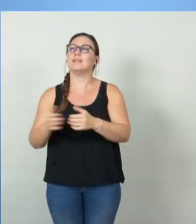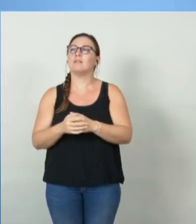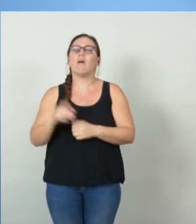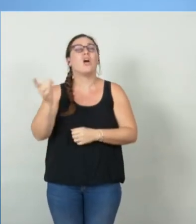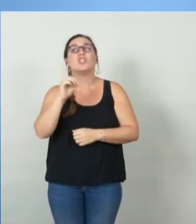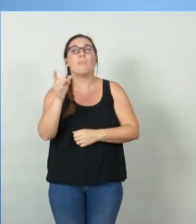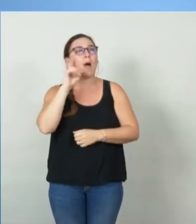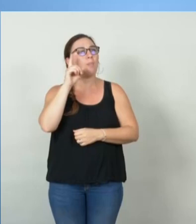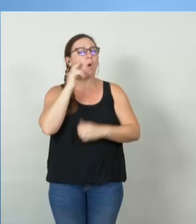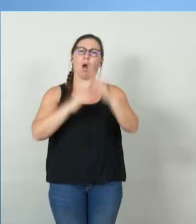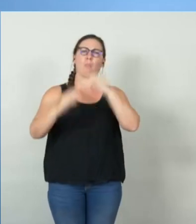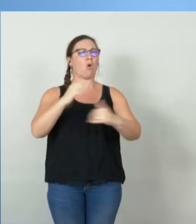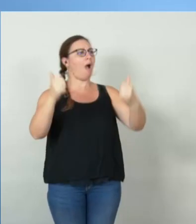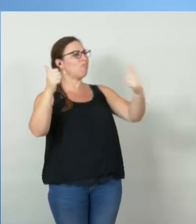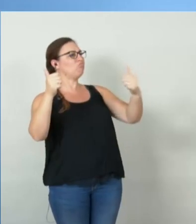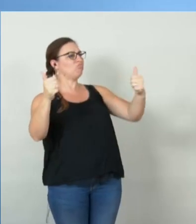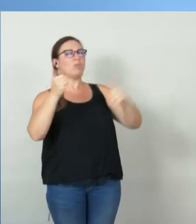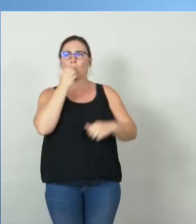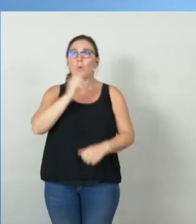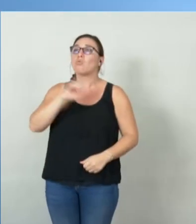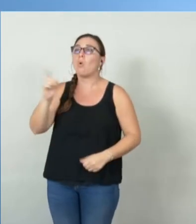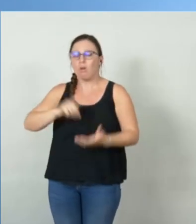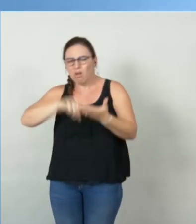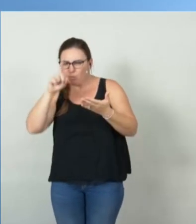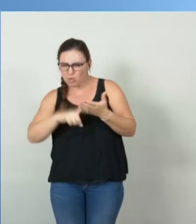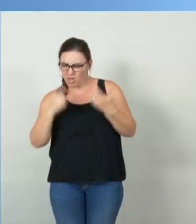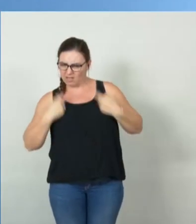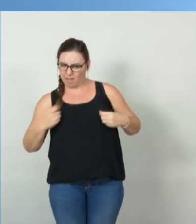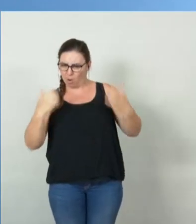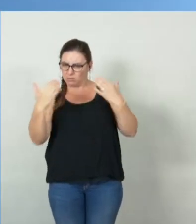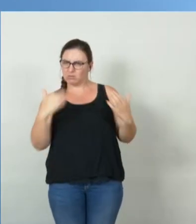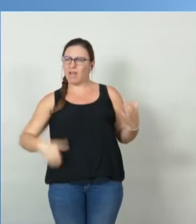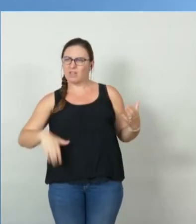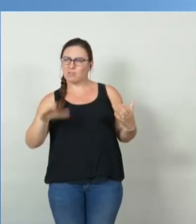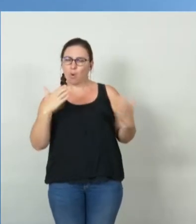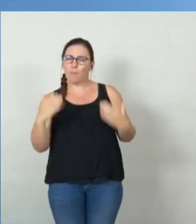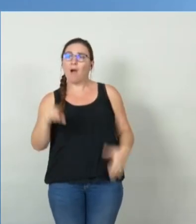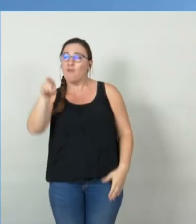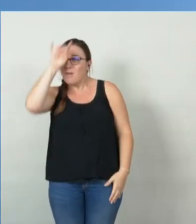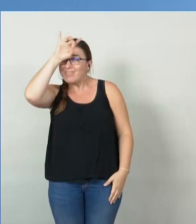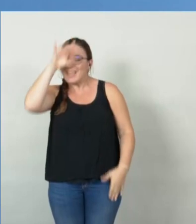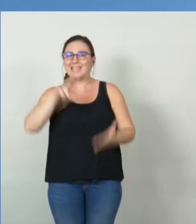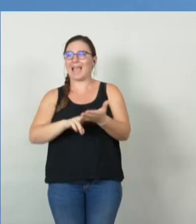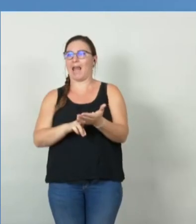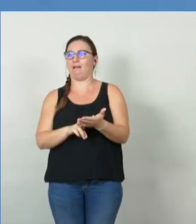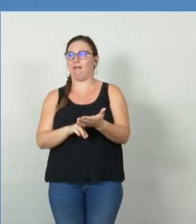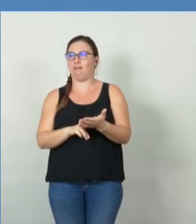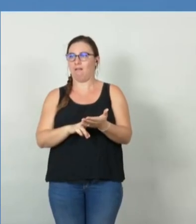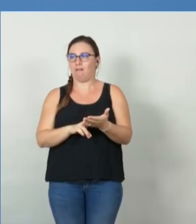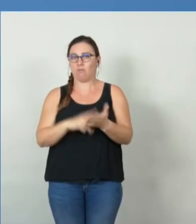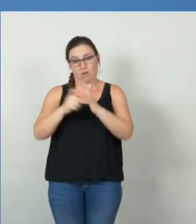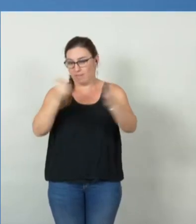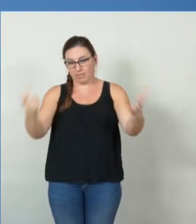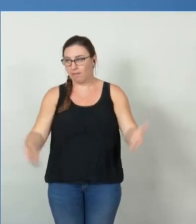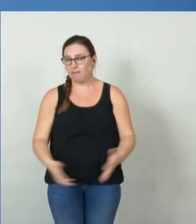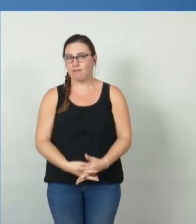parce que vous avez un super programme regardons ce que vous budgétez ce que vous dépensez en investissement vous êtes dans le déni de réalité encore une fois